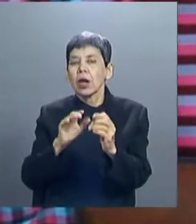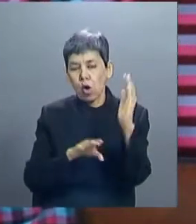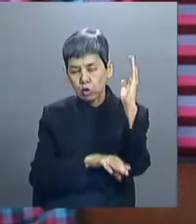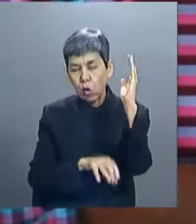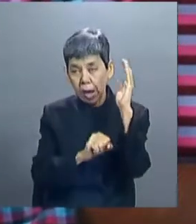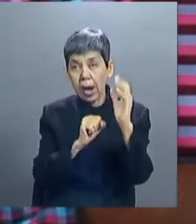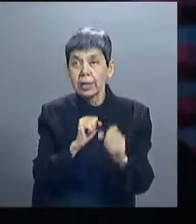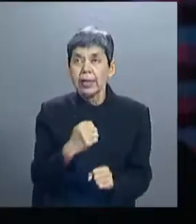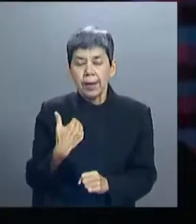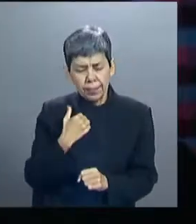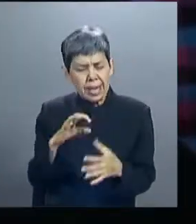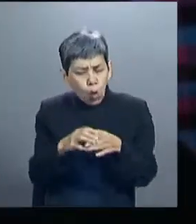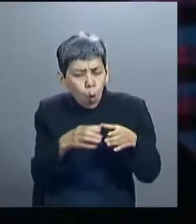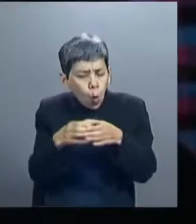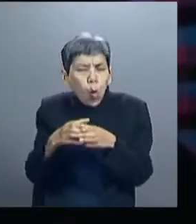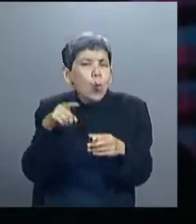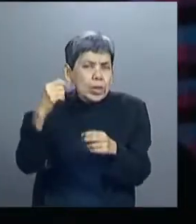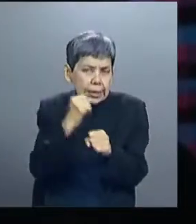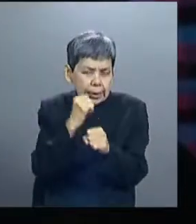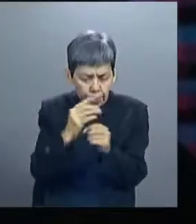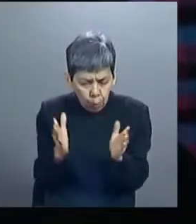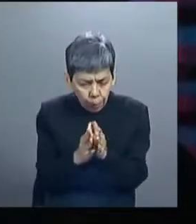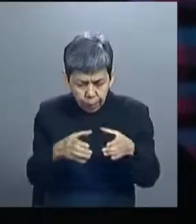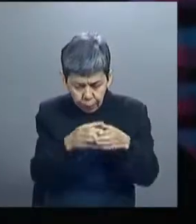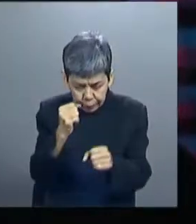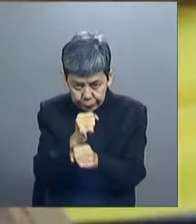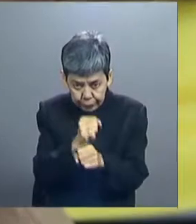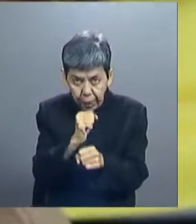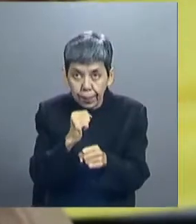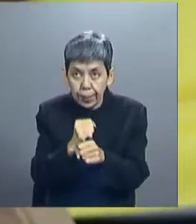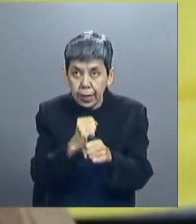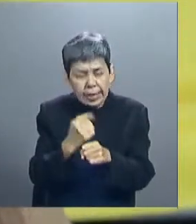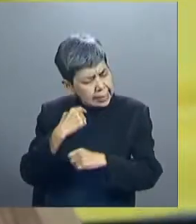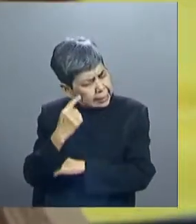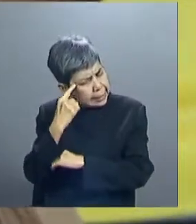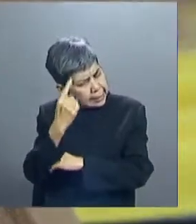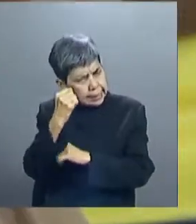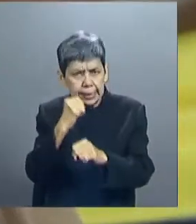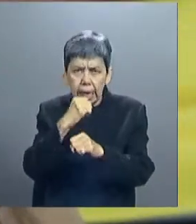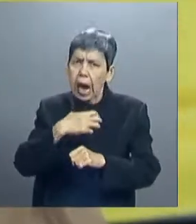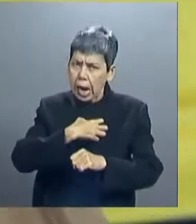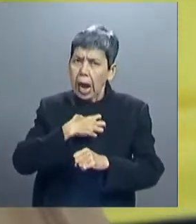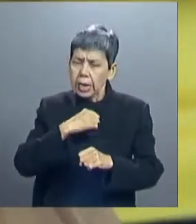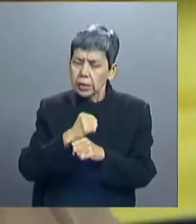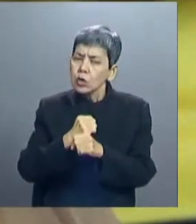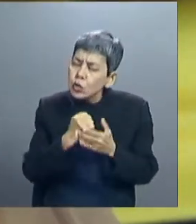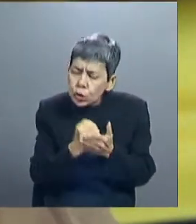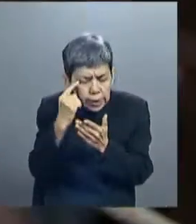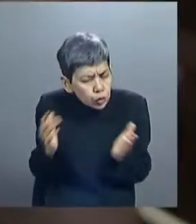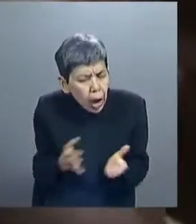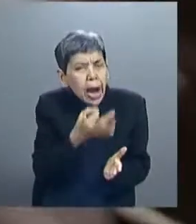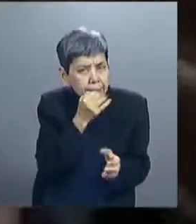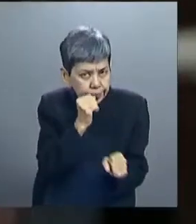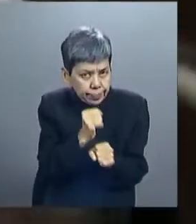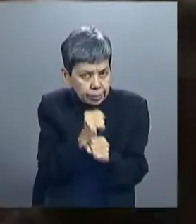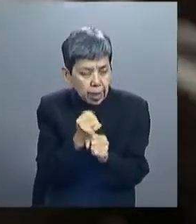าหนึ่งในกลุ่มแม่บ้านที่รวมตัวกันได้มีการนำแนวคิดจากเรื่องดังกล่าวมาช่วยส่งเสริมอาชีพของ